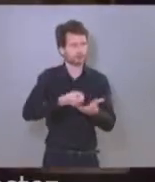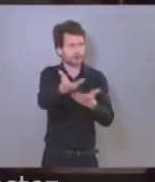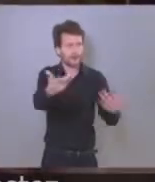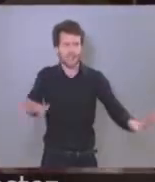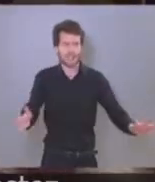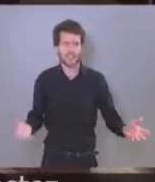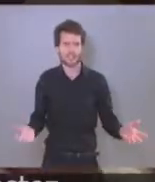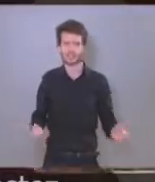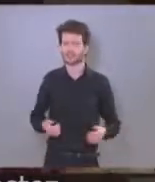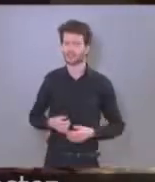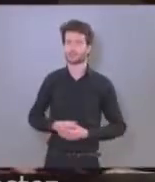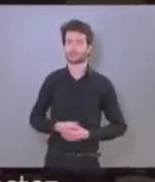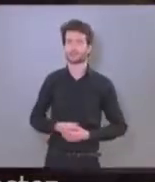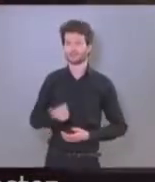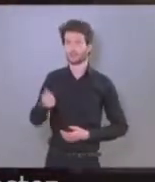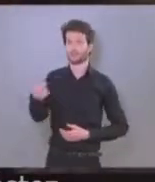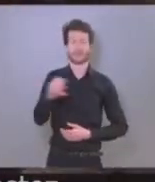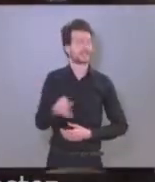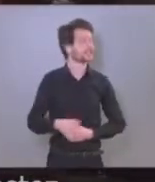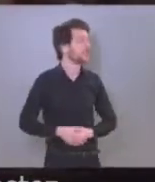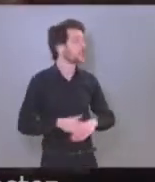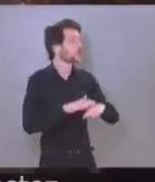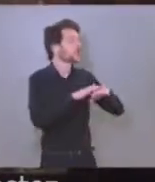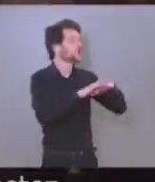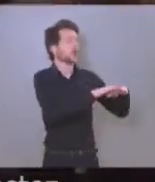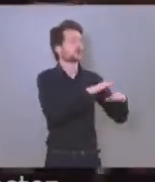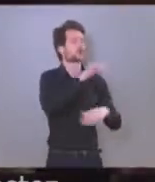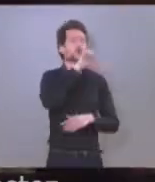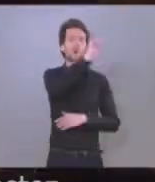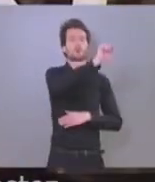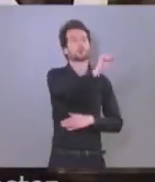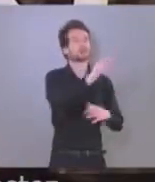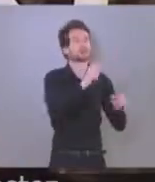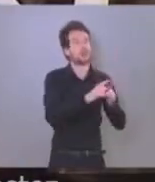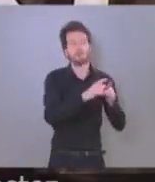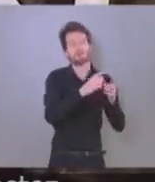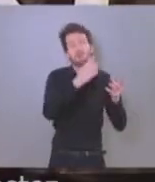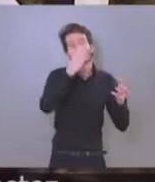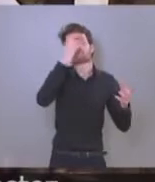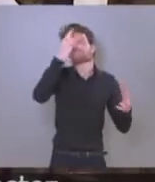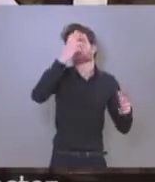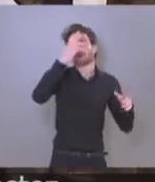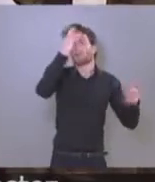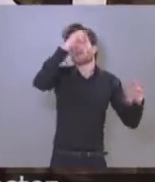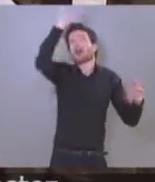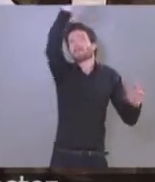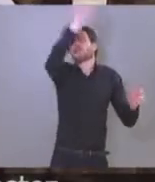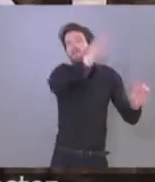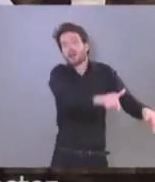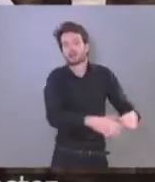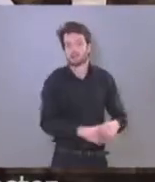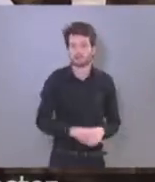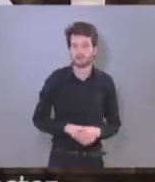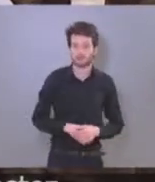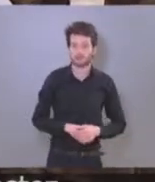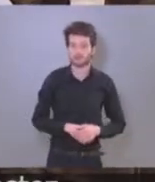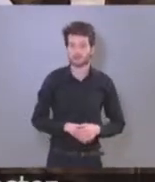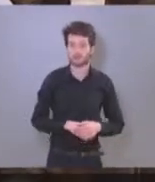Il dit, d'un côté, on a une gauche communiste qui prétend vendre des rêves. On ne les vend pas, on les